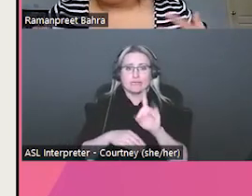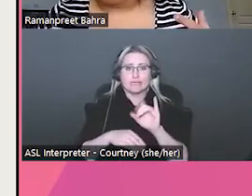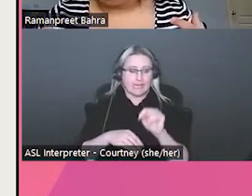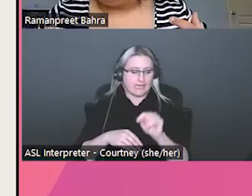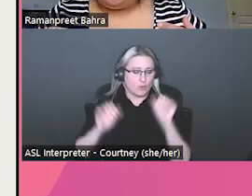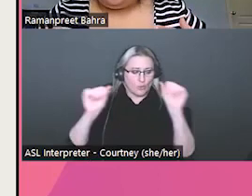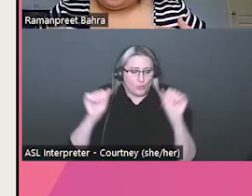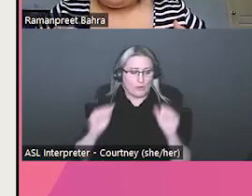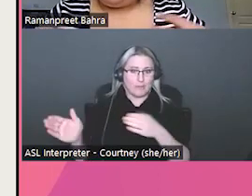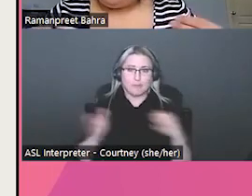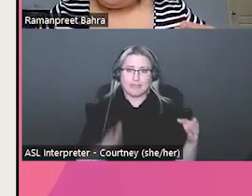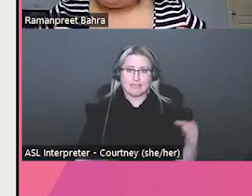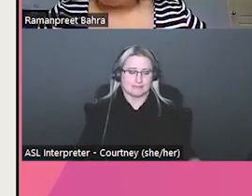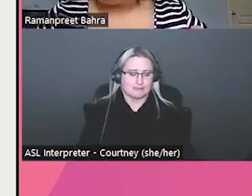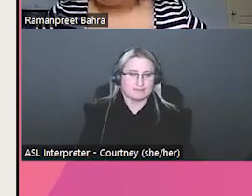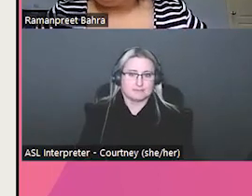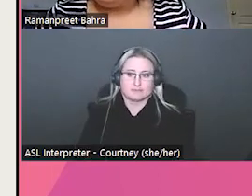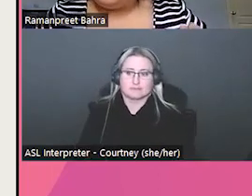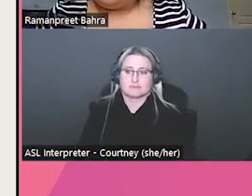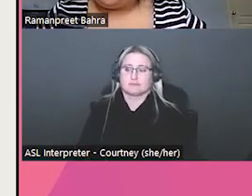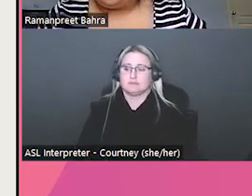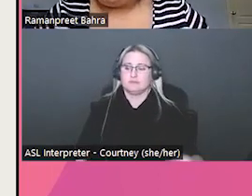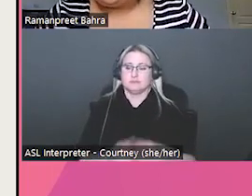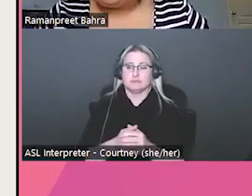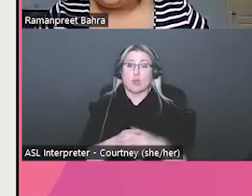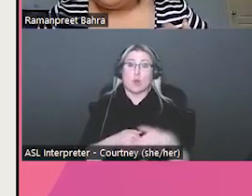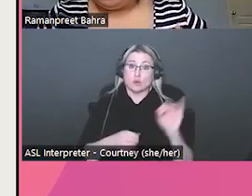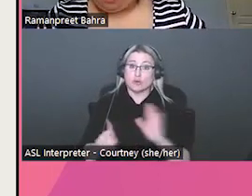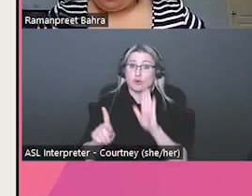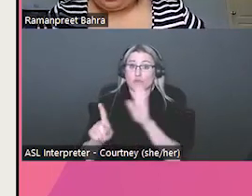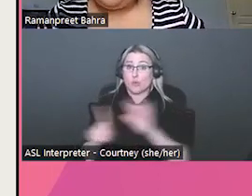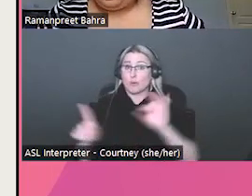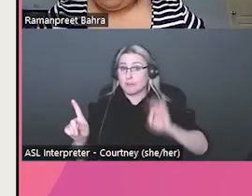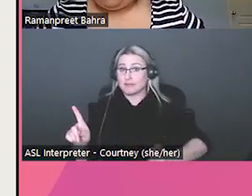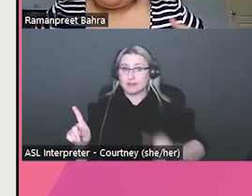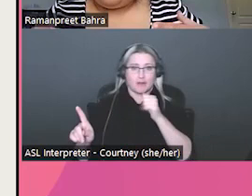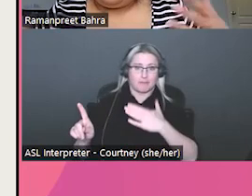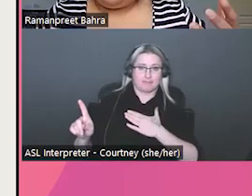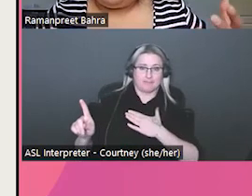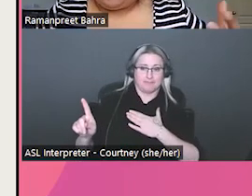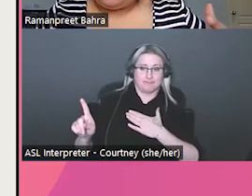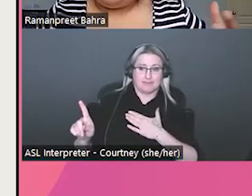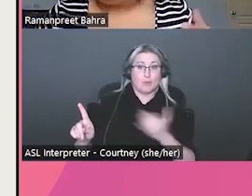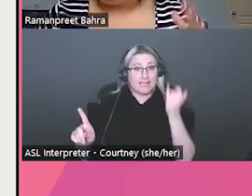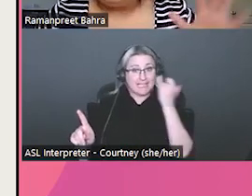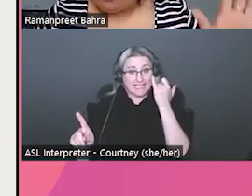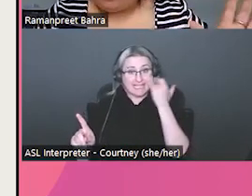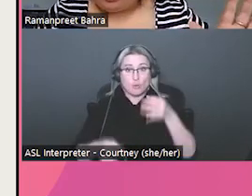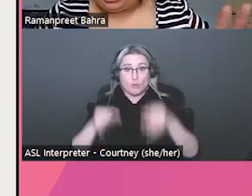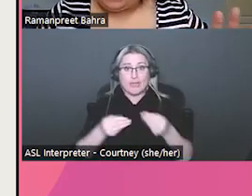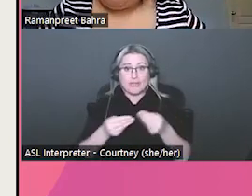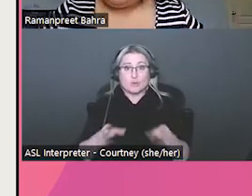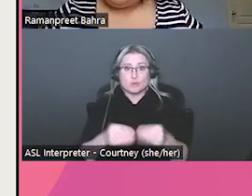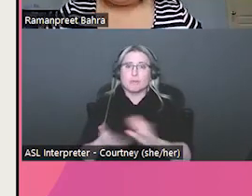sortie, donc créer ces troubles émotifs et- où la jeune femme pourrait